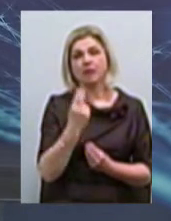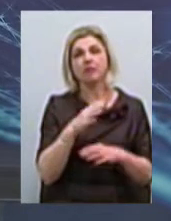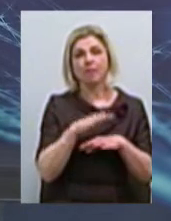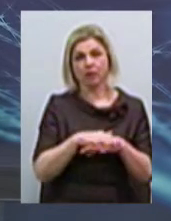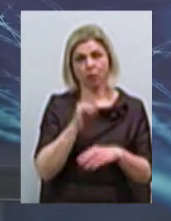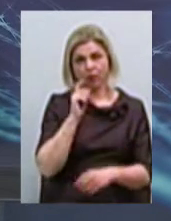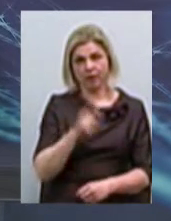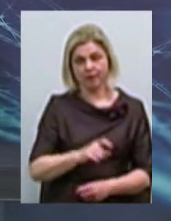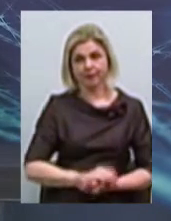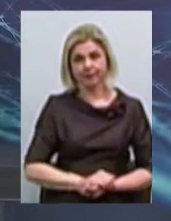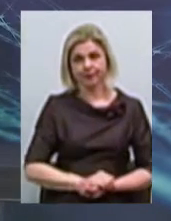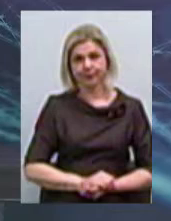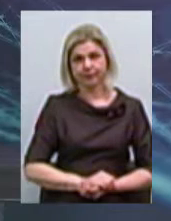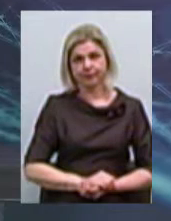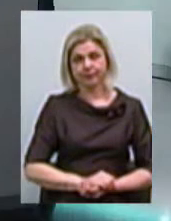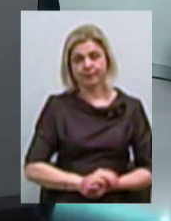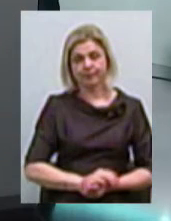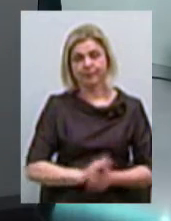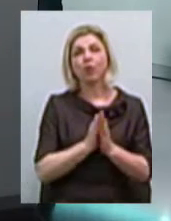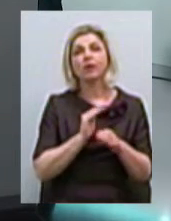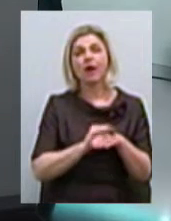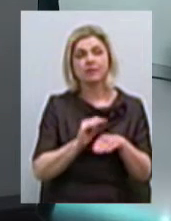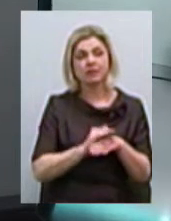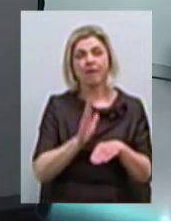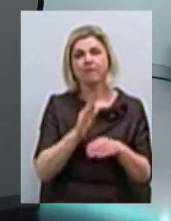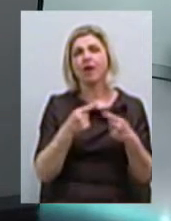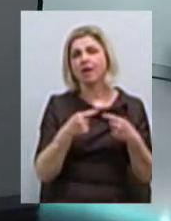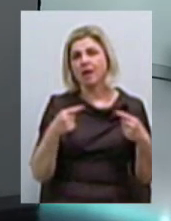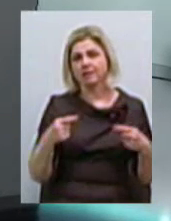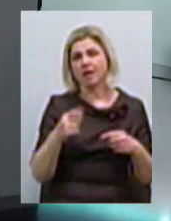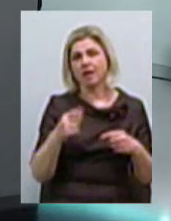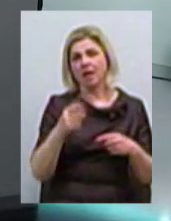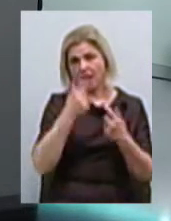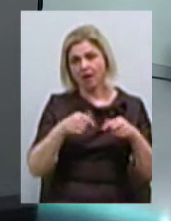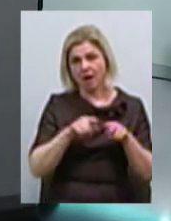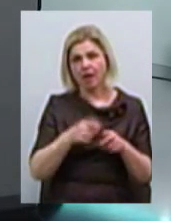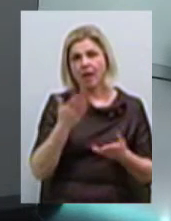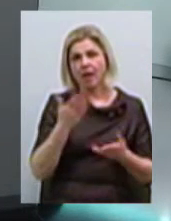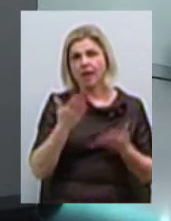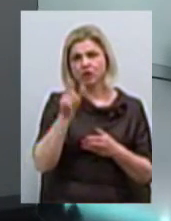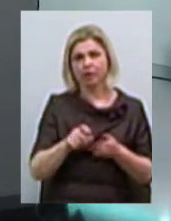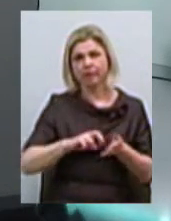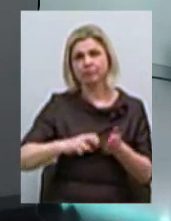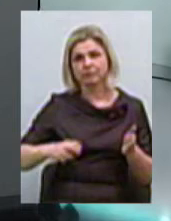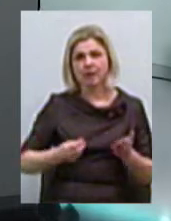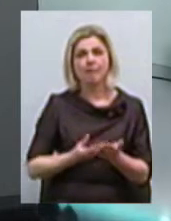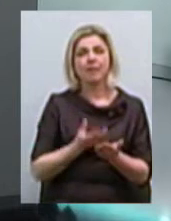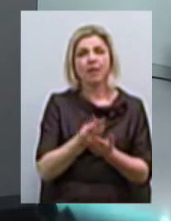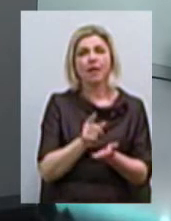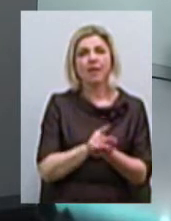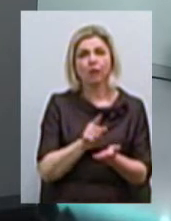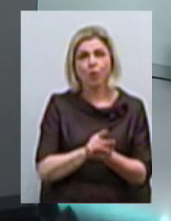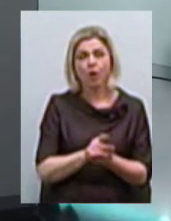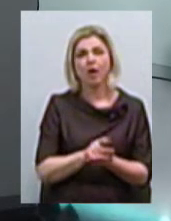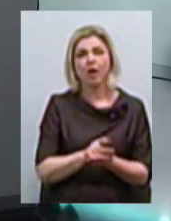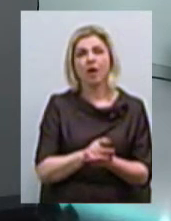України. Вікторія Васильівна, будь ласка, у розвинутих країнах, якщо людина ухиляється від сплати податків, від декларування